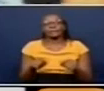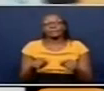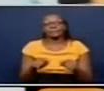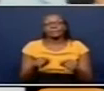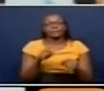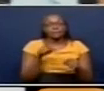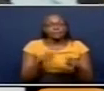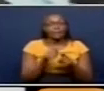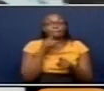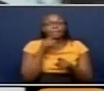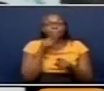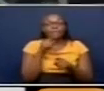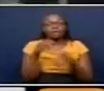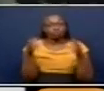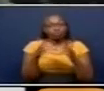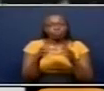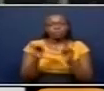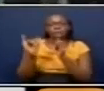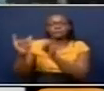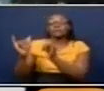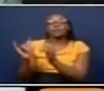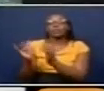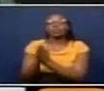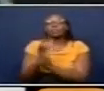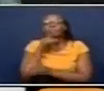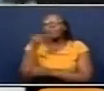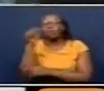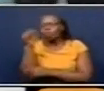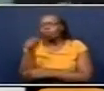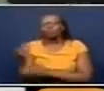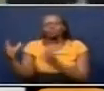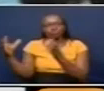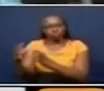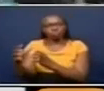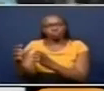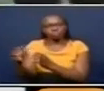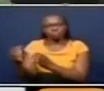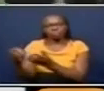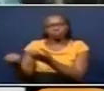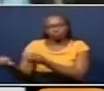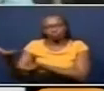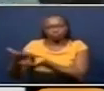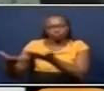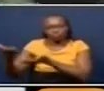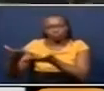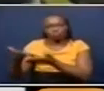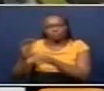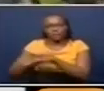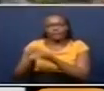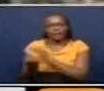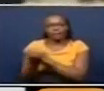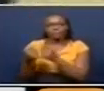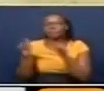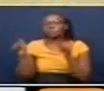wanaume wanapelekwa kule zome, kuna kwa zome walikuwa wanaenda hapo kukaa na wazee wanapewa, lakini siku